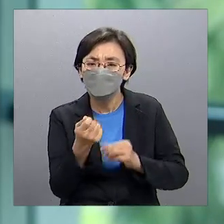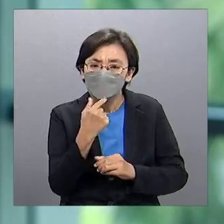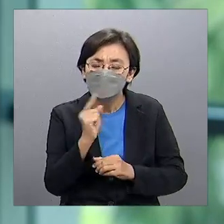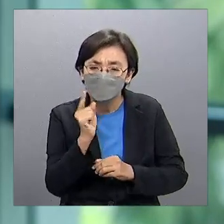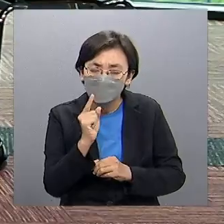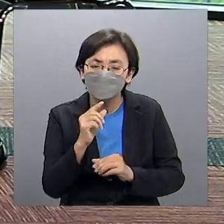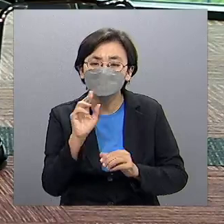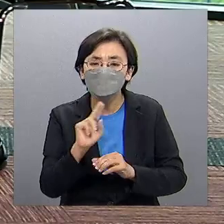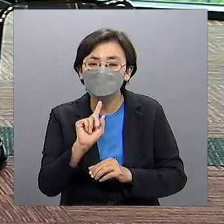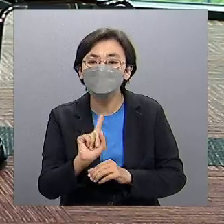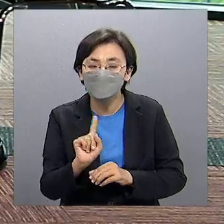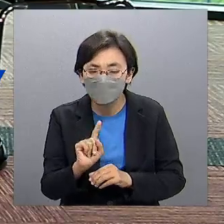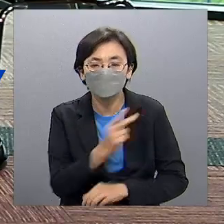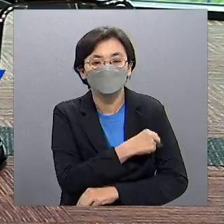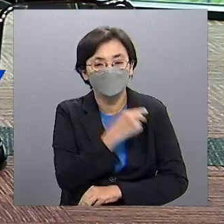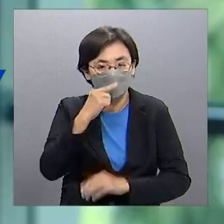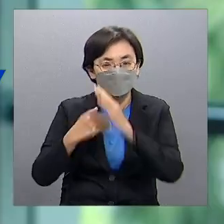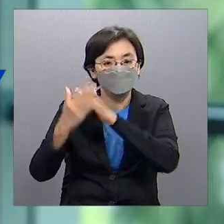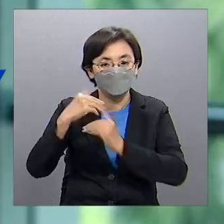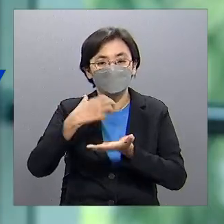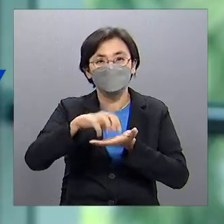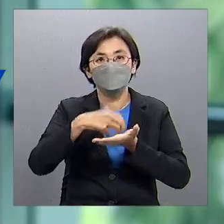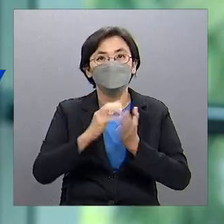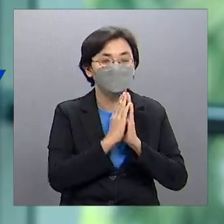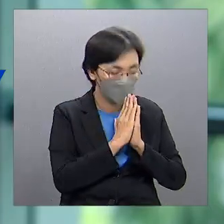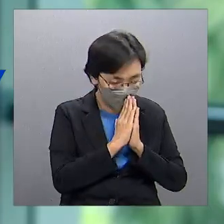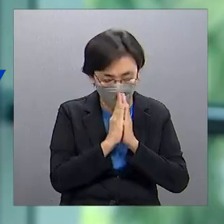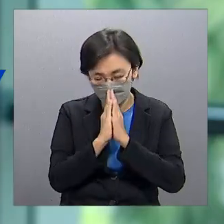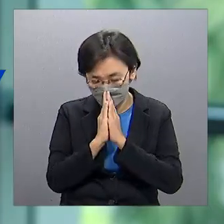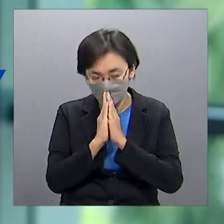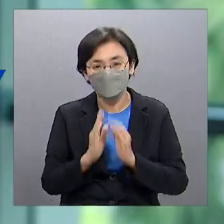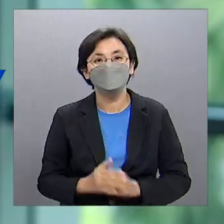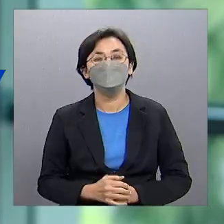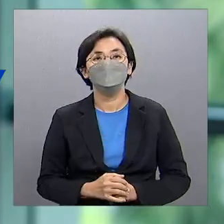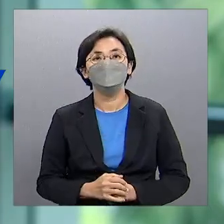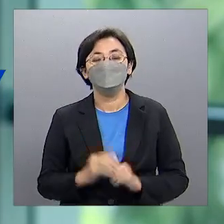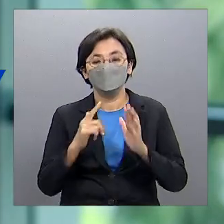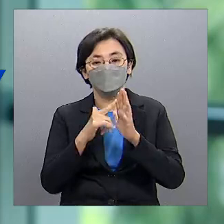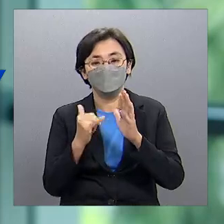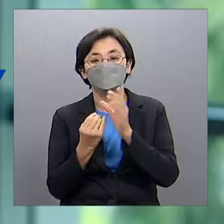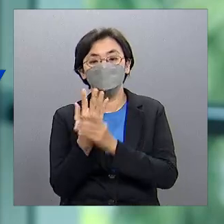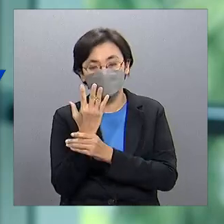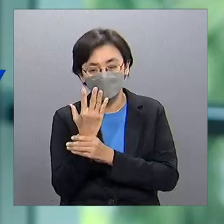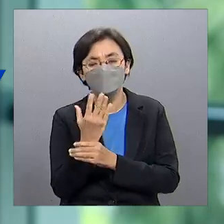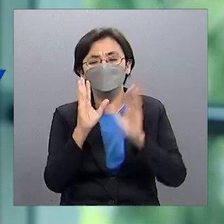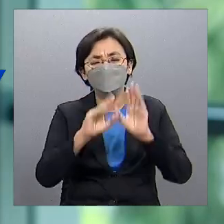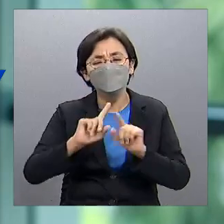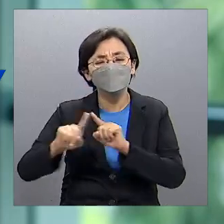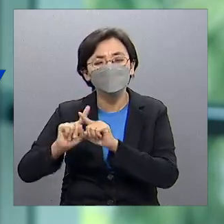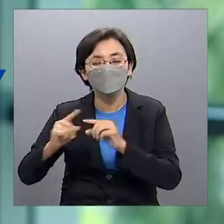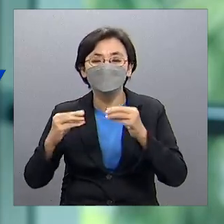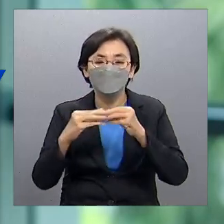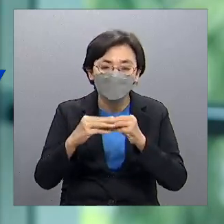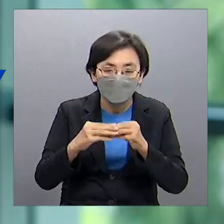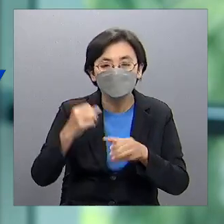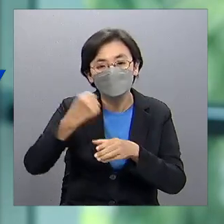แพทย์แผนไทยค่ะสวัสดีค่ะ สว ั สดีครับผม อาจารย์คะพูดถึงเรื่องของยาสมุนไพรนะคะก็มีหลายประเภทหลายชนิดมากๆเลยแล้วก็รักษา